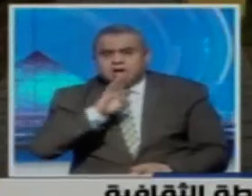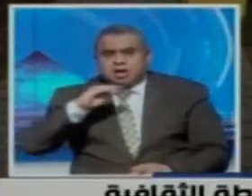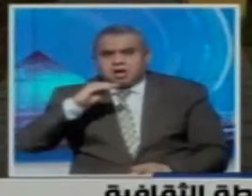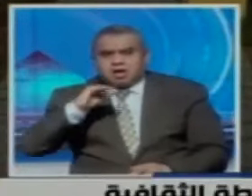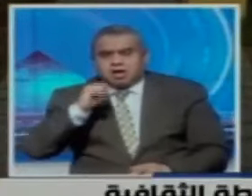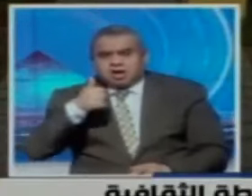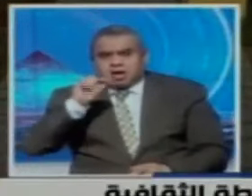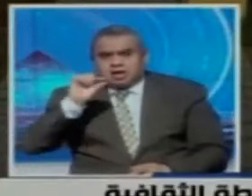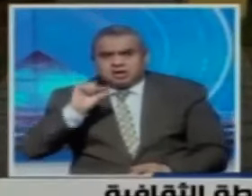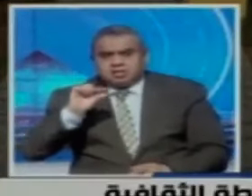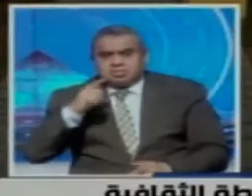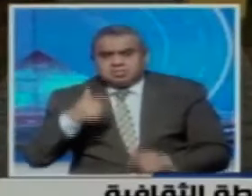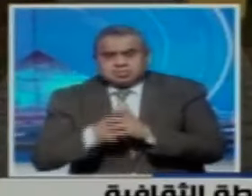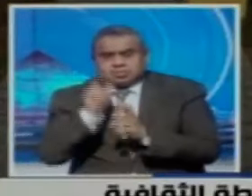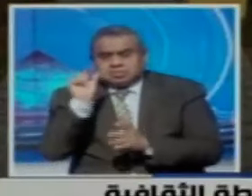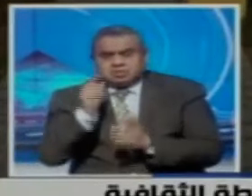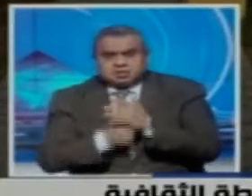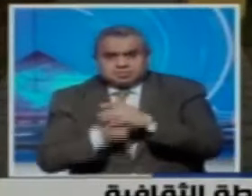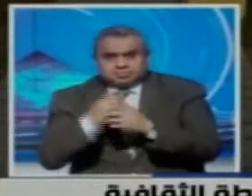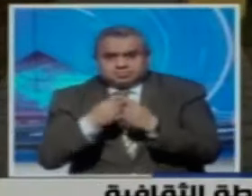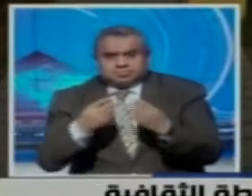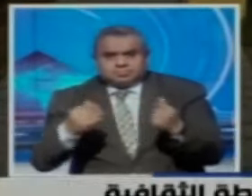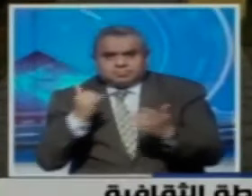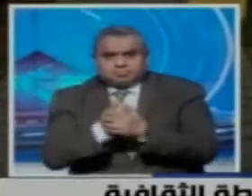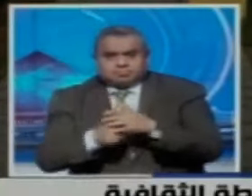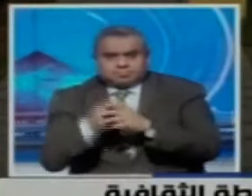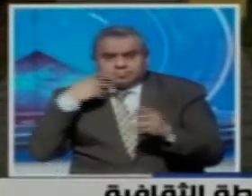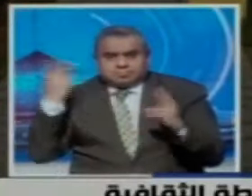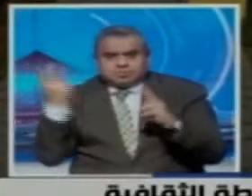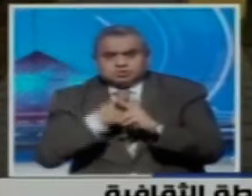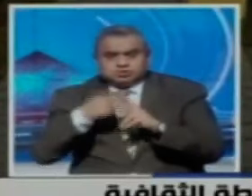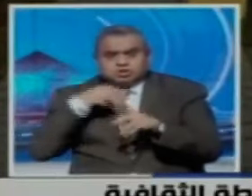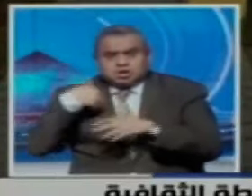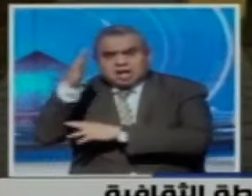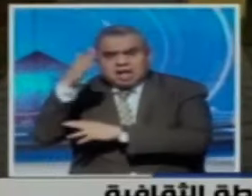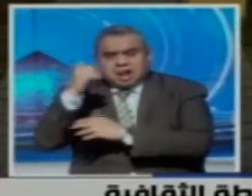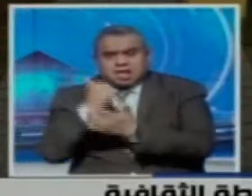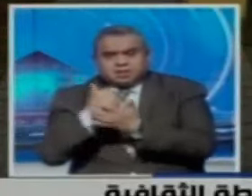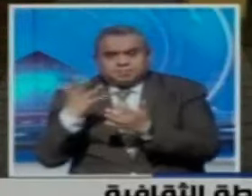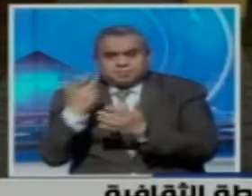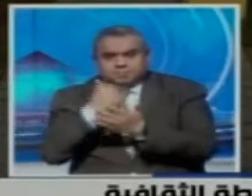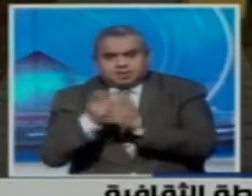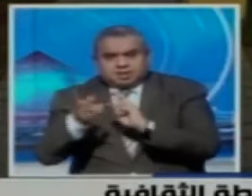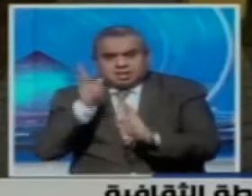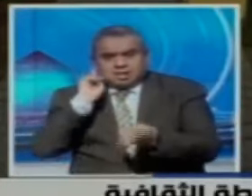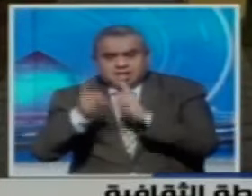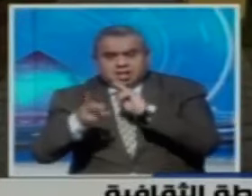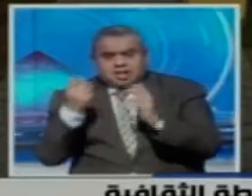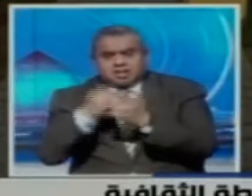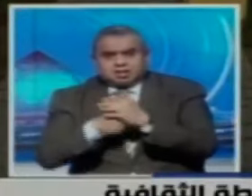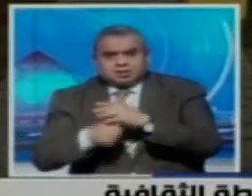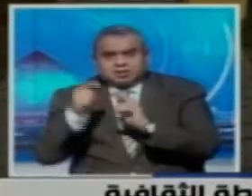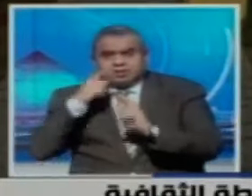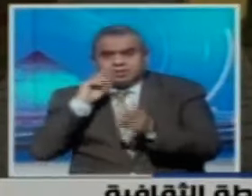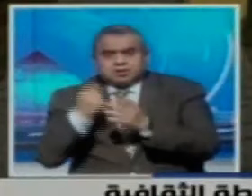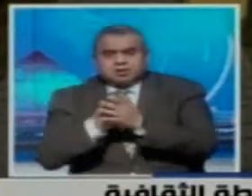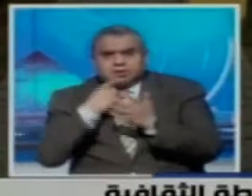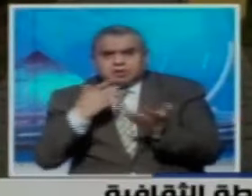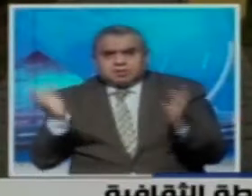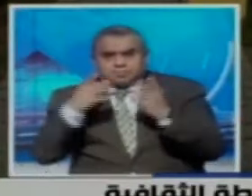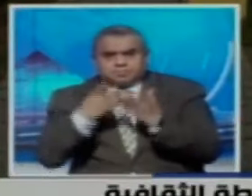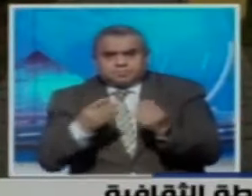الانتعاشة السياحية والعديد من الزائرين في مدينة العالمين لحضور هذه الاحتفالات. ليس فقط الاحتفالات الفنية